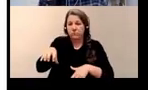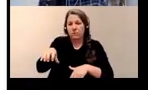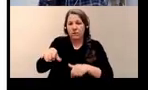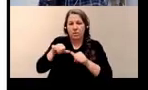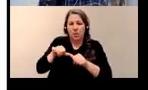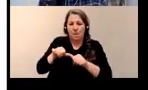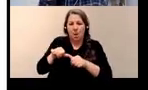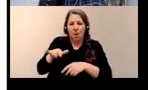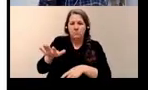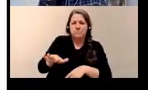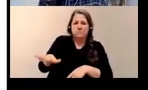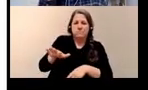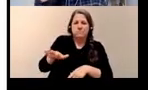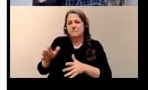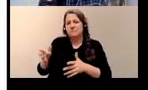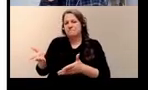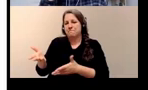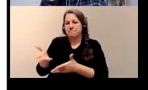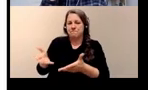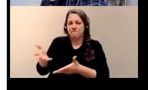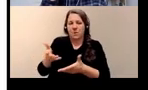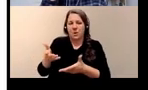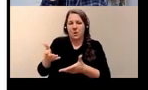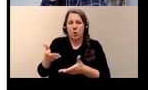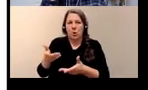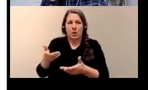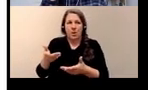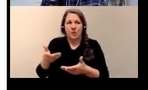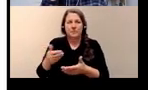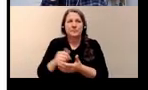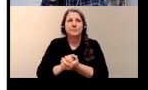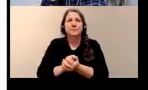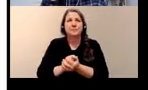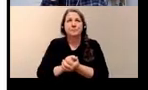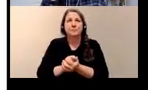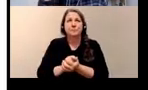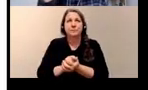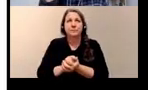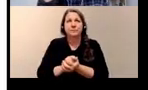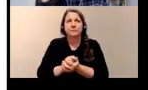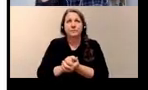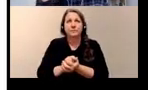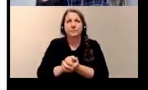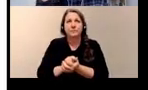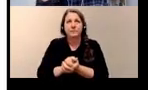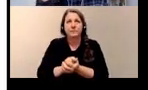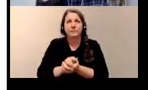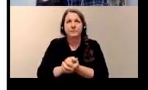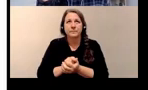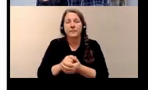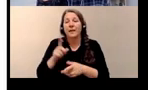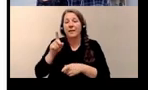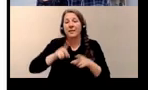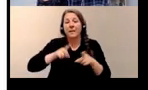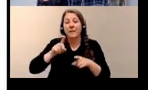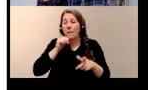tout cas qui peuvent être amenés à c'était pas général, mais dans certains